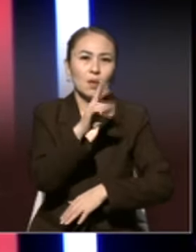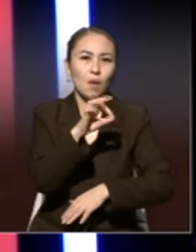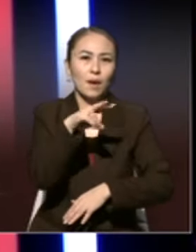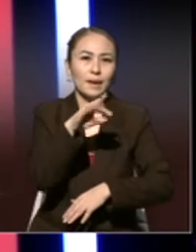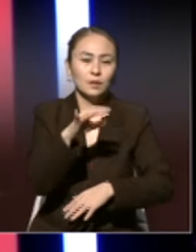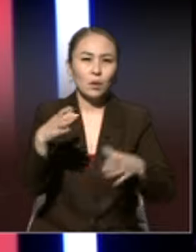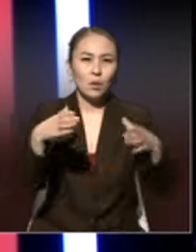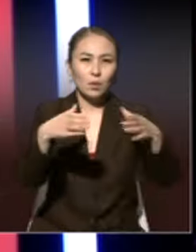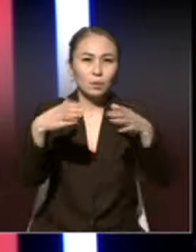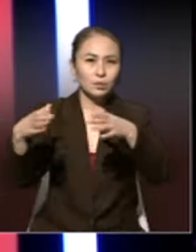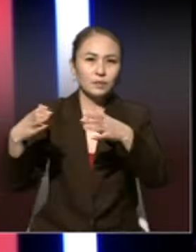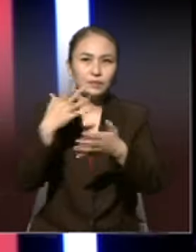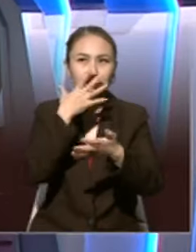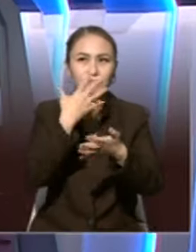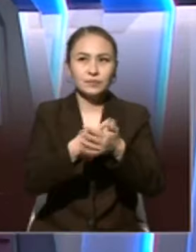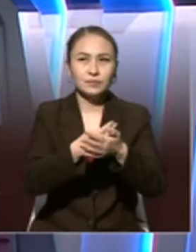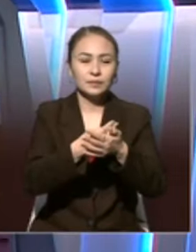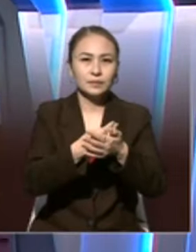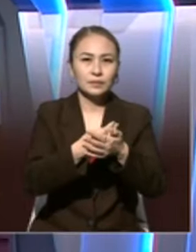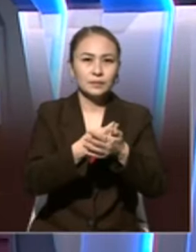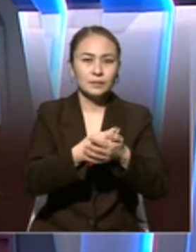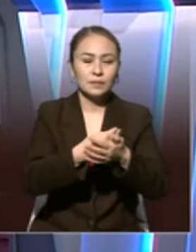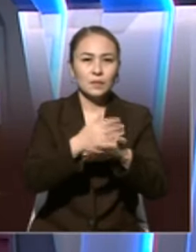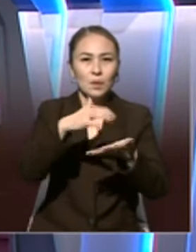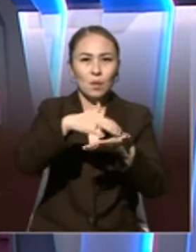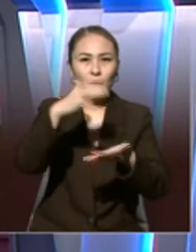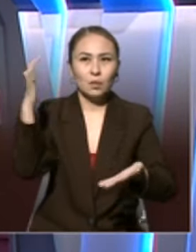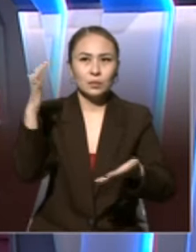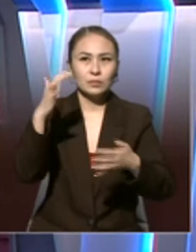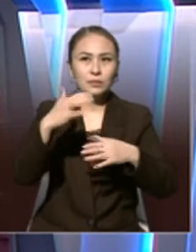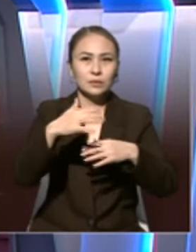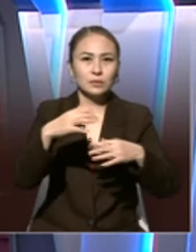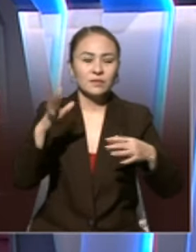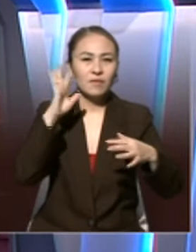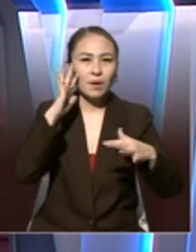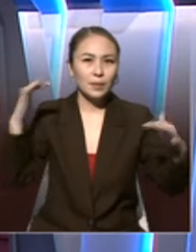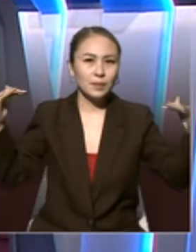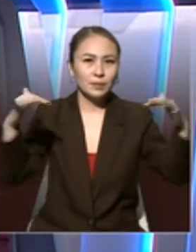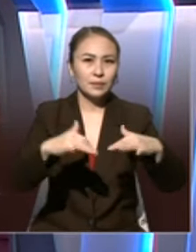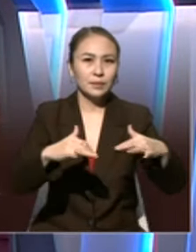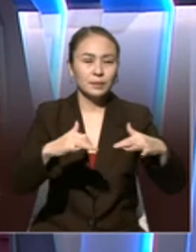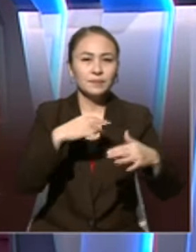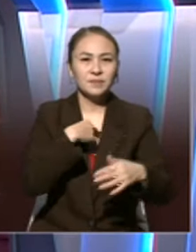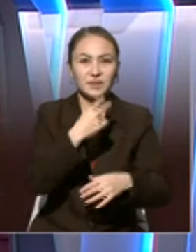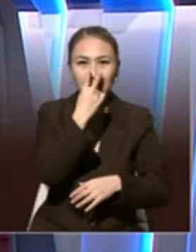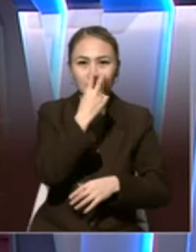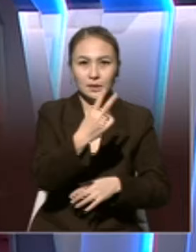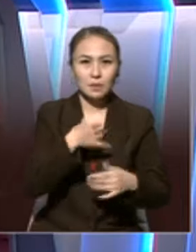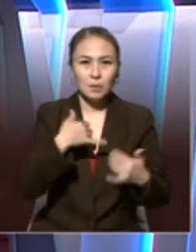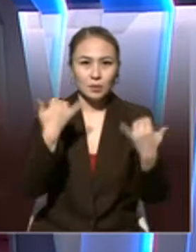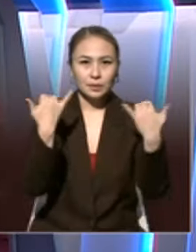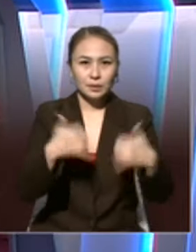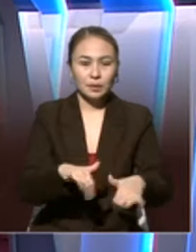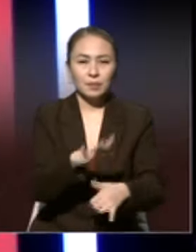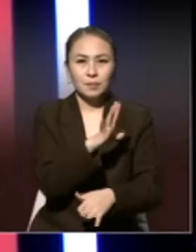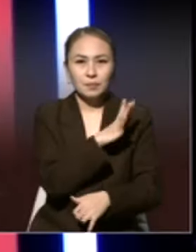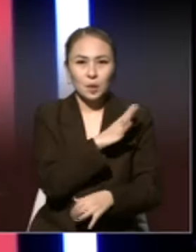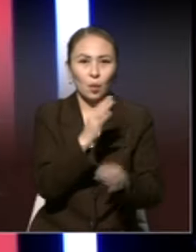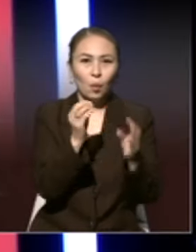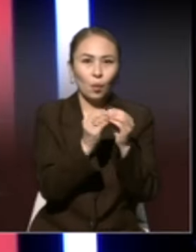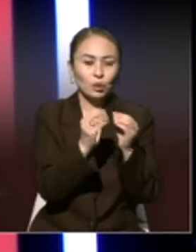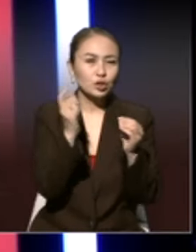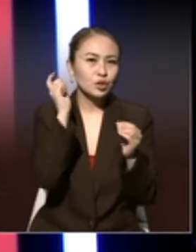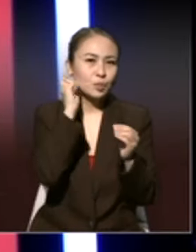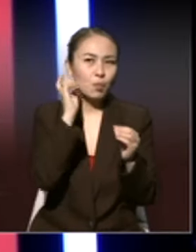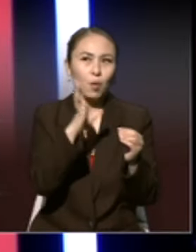коллекторлардың өзінің бір дүпеншелері ашылады да, судың барлығы осында жиналады екен. Сонда мен осыны көріп, мен таң қалған болатынмын. 10 жыл